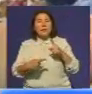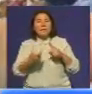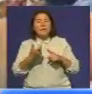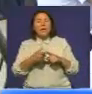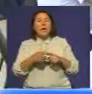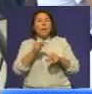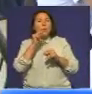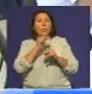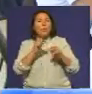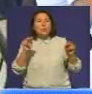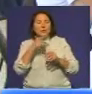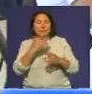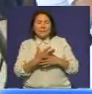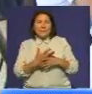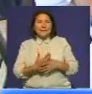увеличиваются.